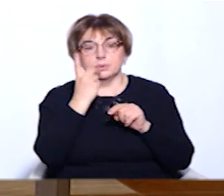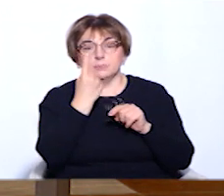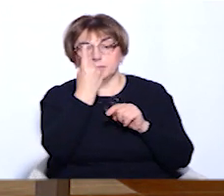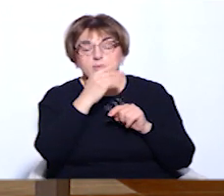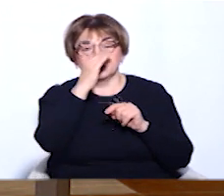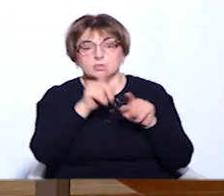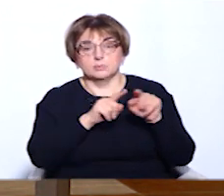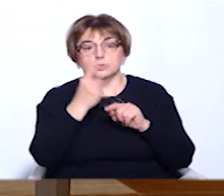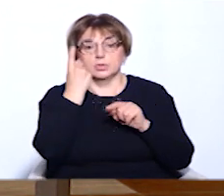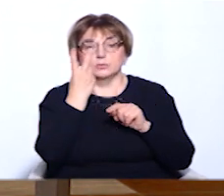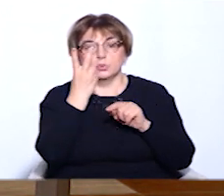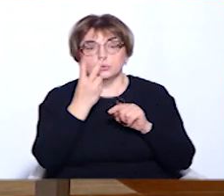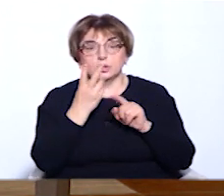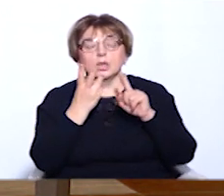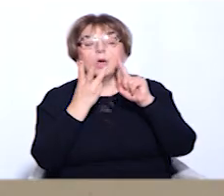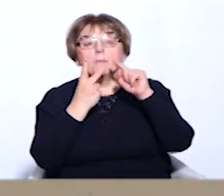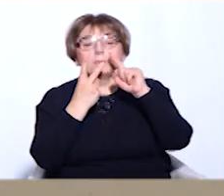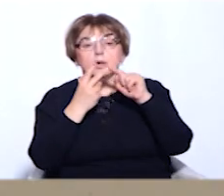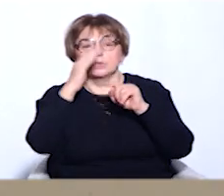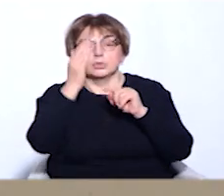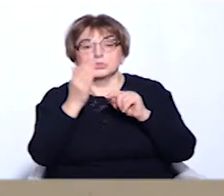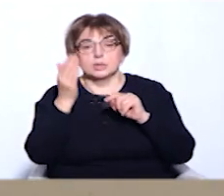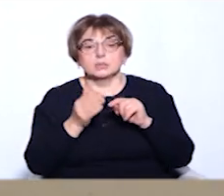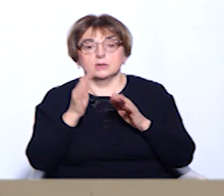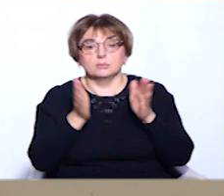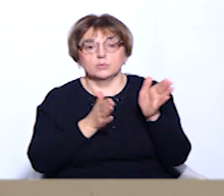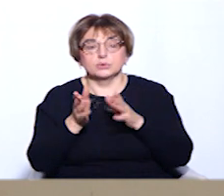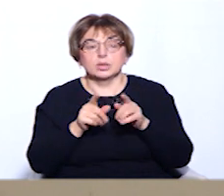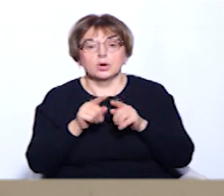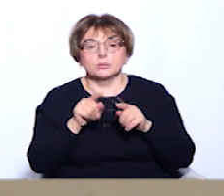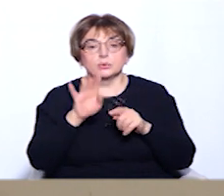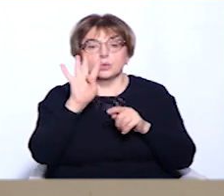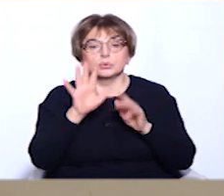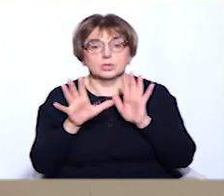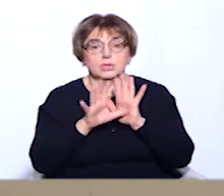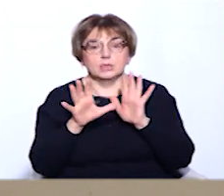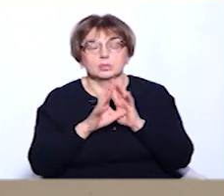ელექტრონი, ხოლო მეორე შრეზე კი 4 ელექტრონი.